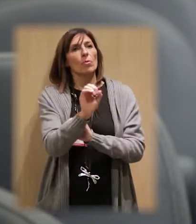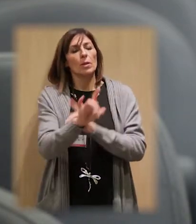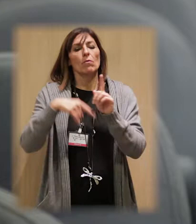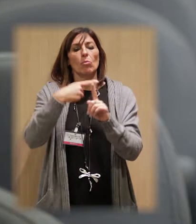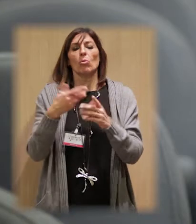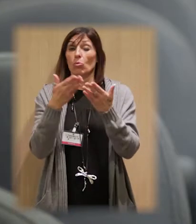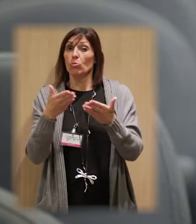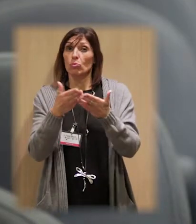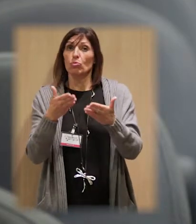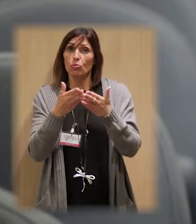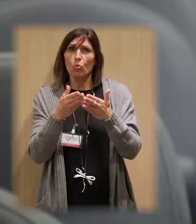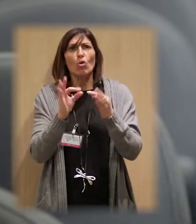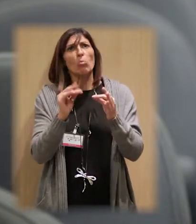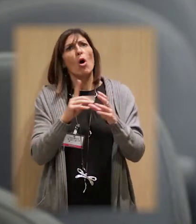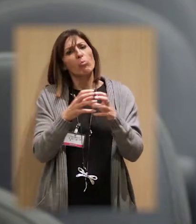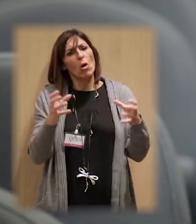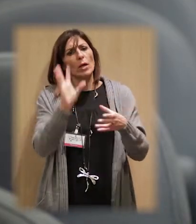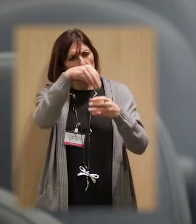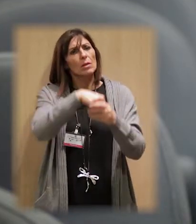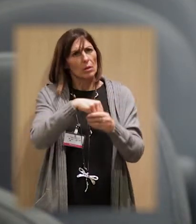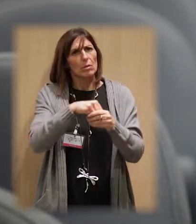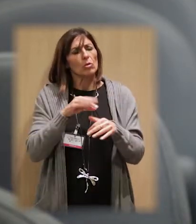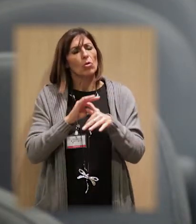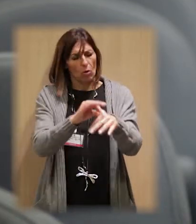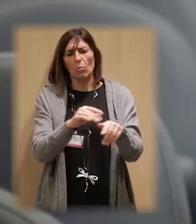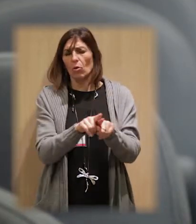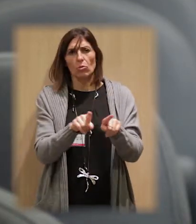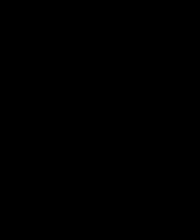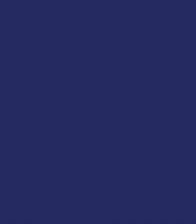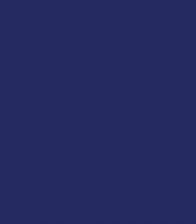mentre si trovano all'interno della nostra azienda.